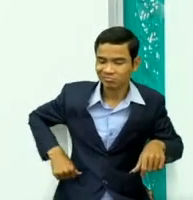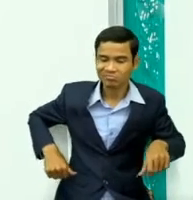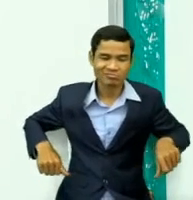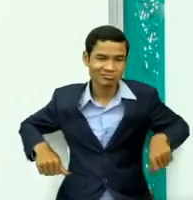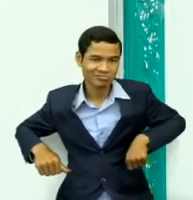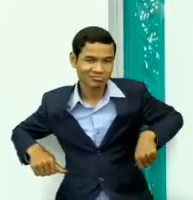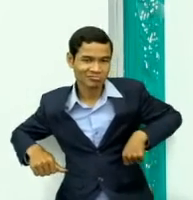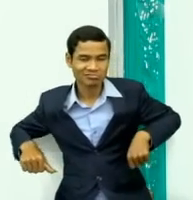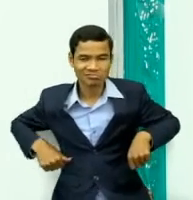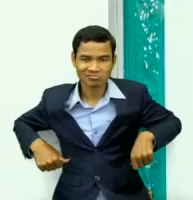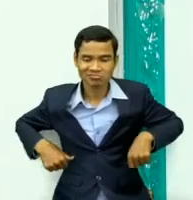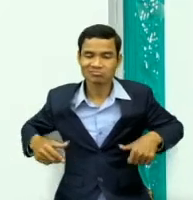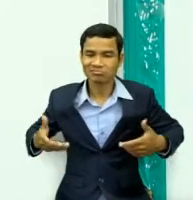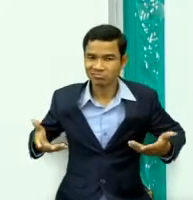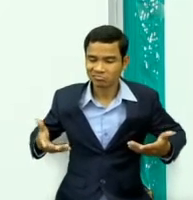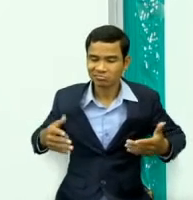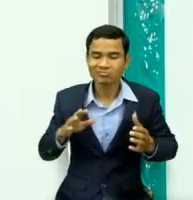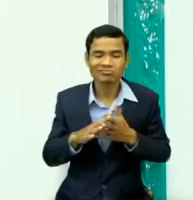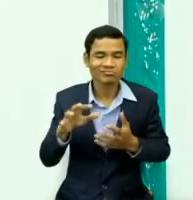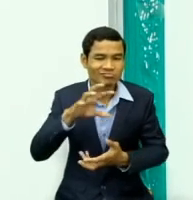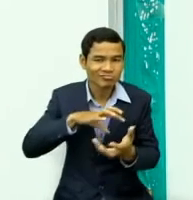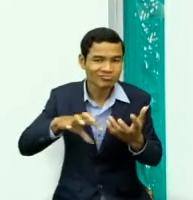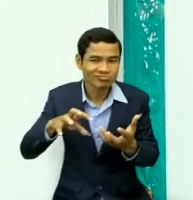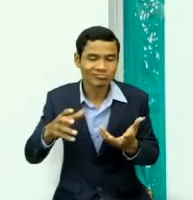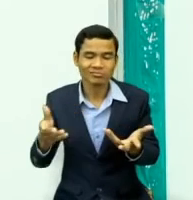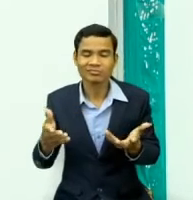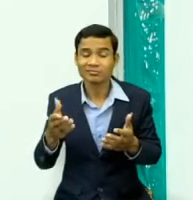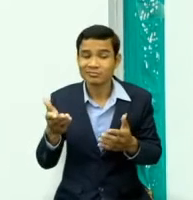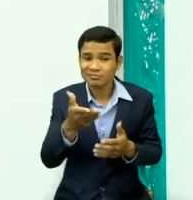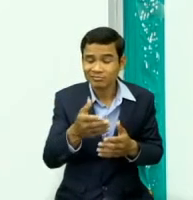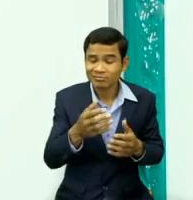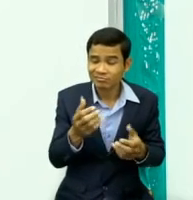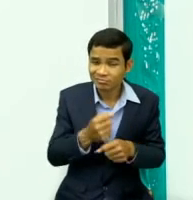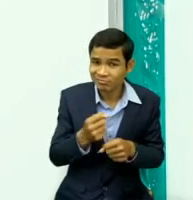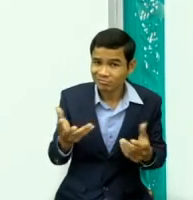rạp con to con cô phô dành mấy con